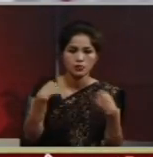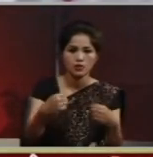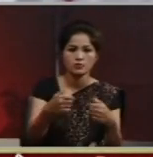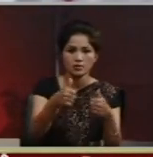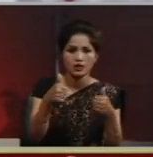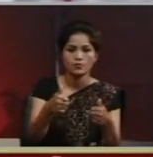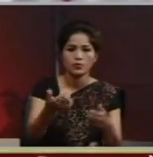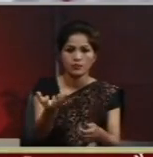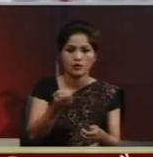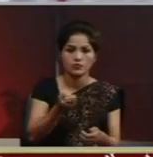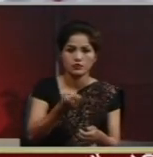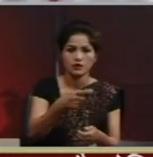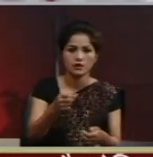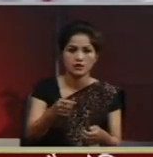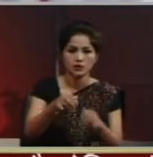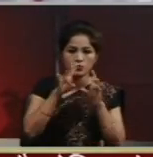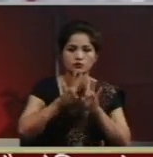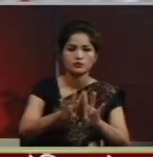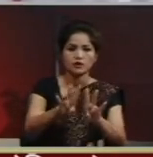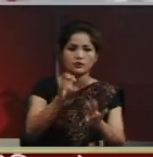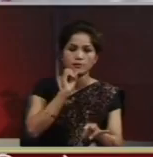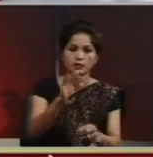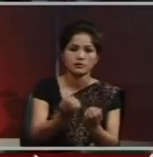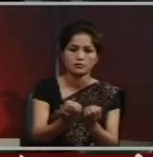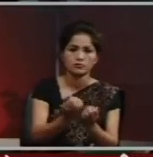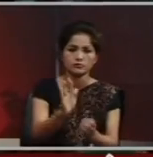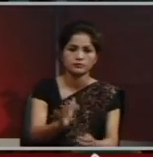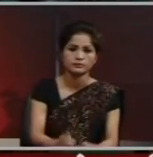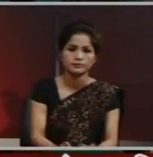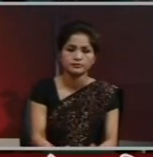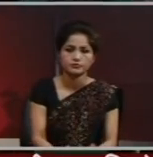जीवन हासिल होस् भन्ने शुभकामना व्यक्त गर्दछु।